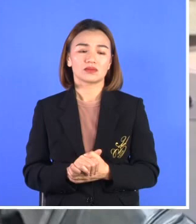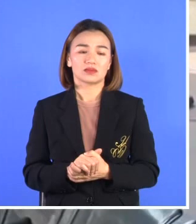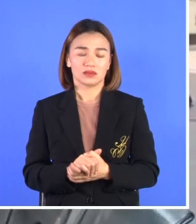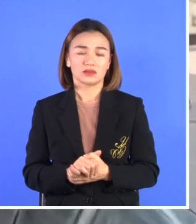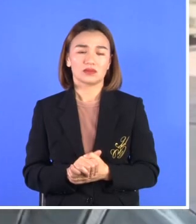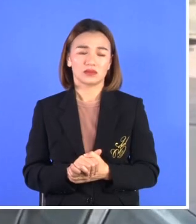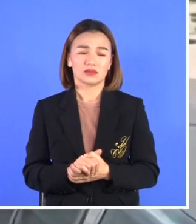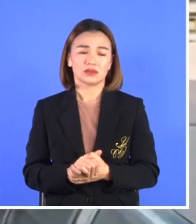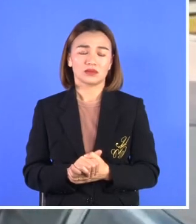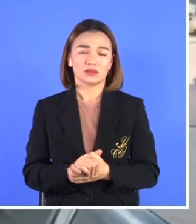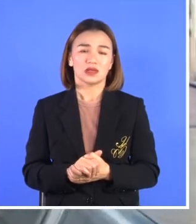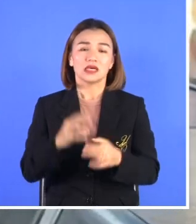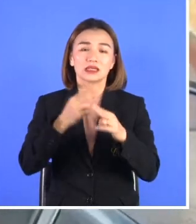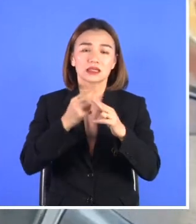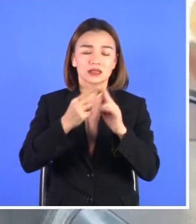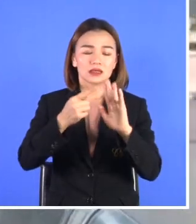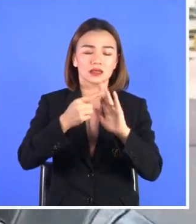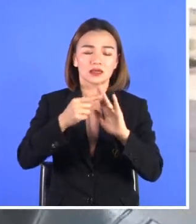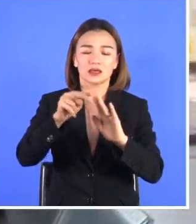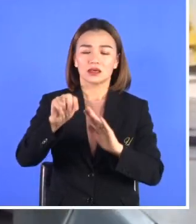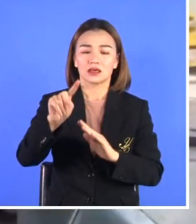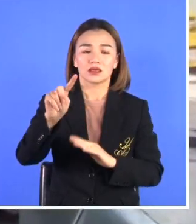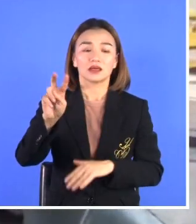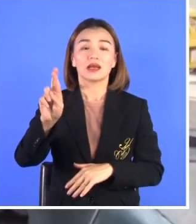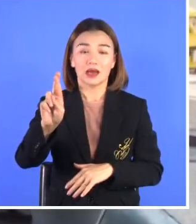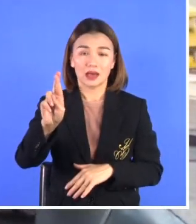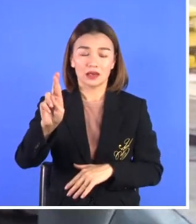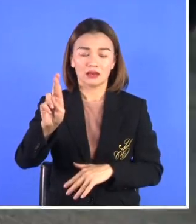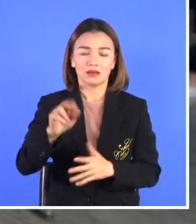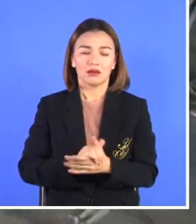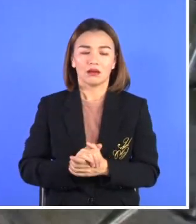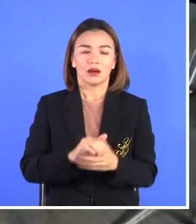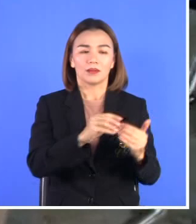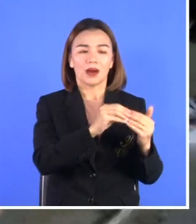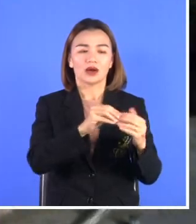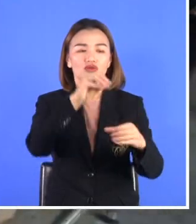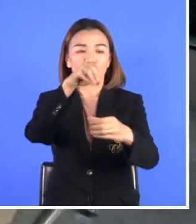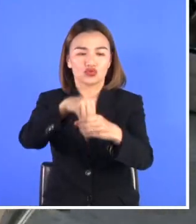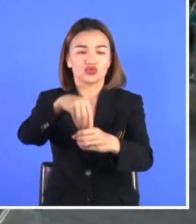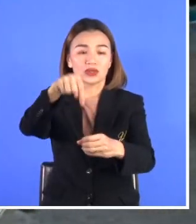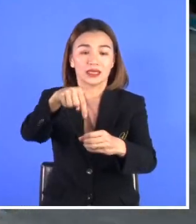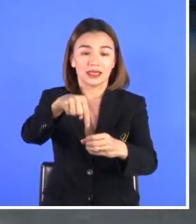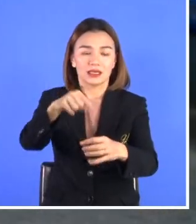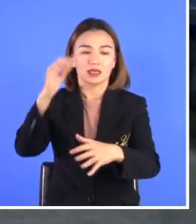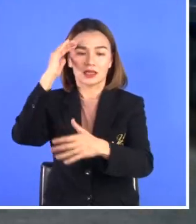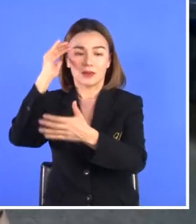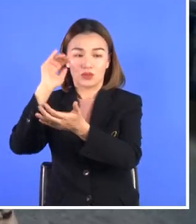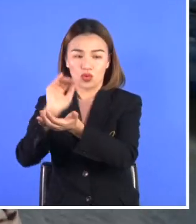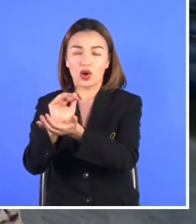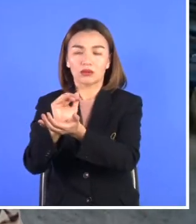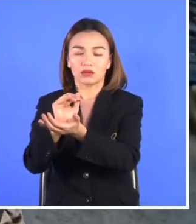เอาเนนเนี่ยชื่อว่าเนนโกะนะฮะลงจากรถก่อนแล้วก็พี่ที่ตำรวจก็มาก็เอาเนนเนี่ยไปโรงพักก่อนว่าอย่